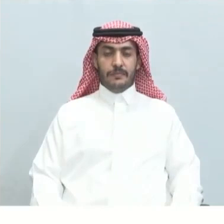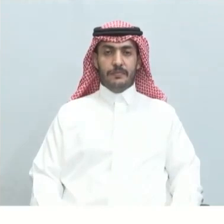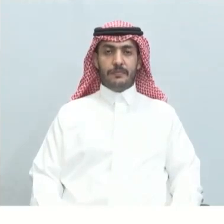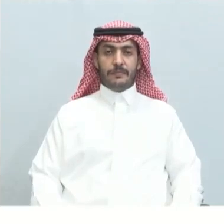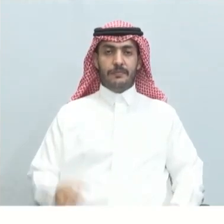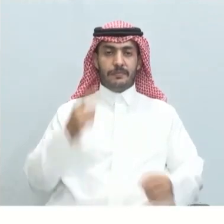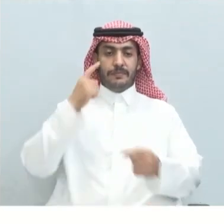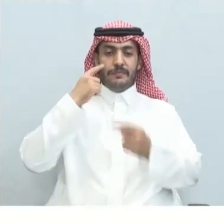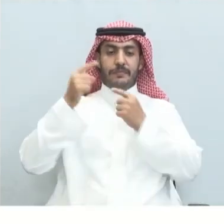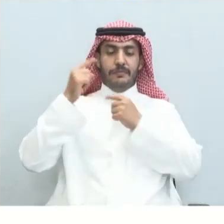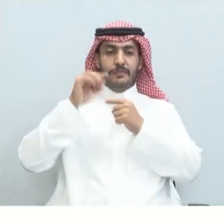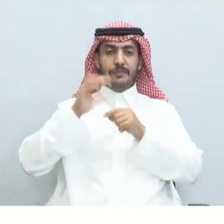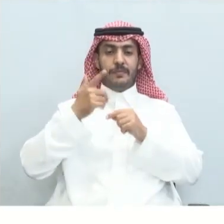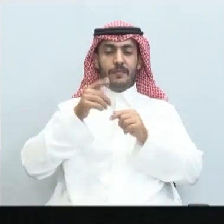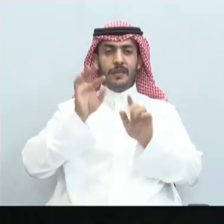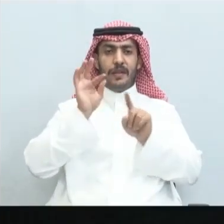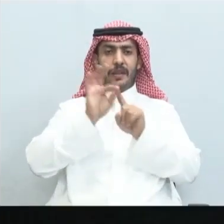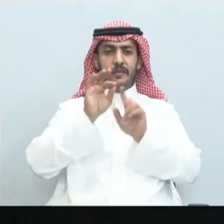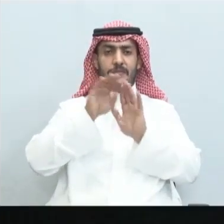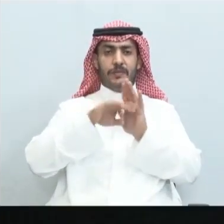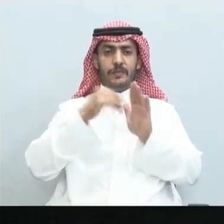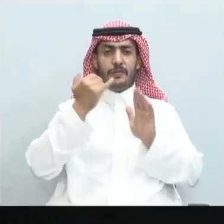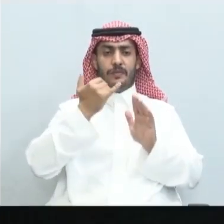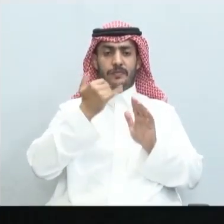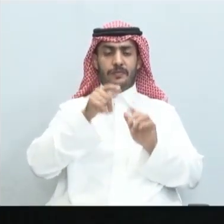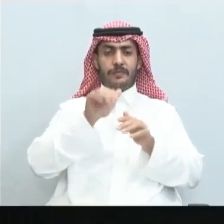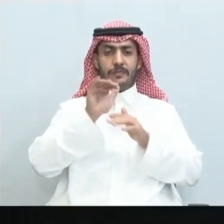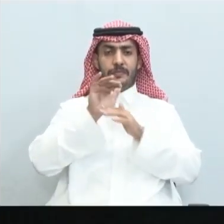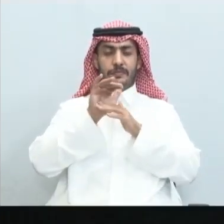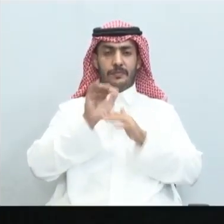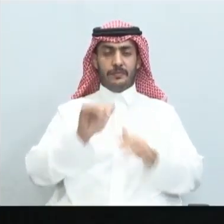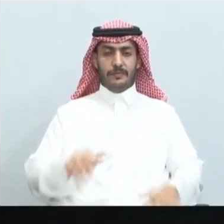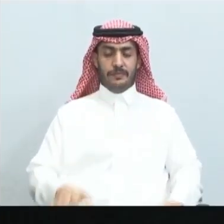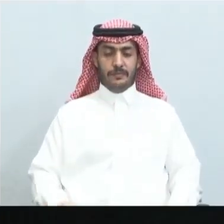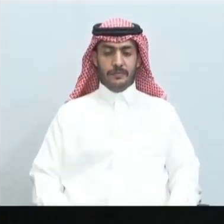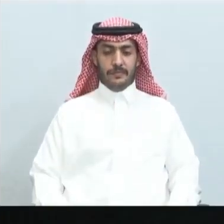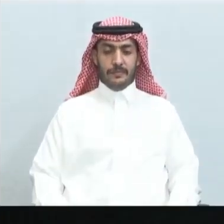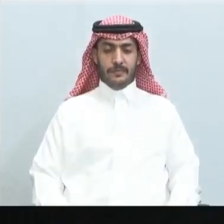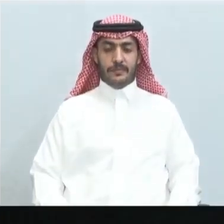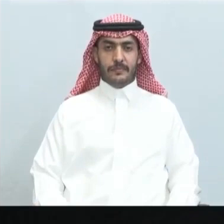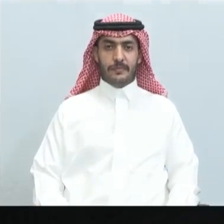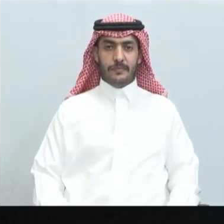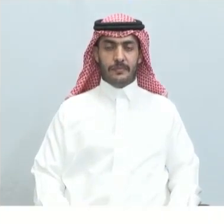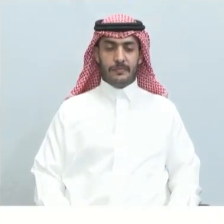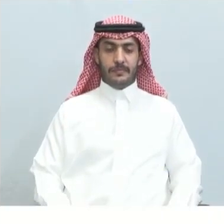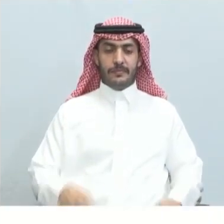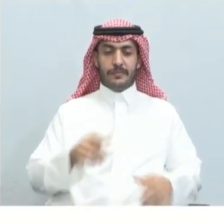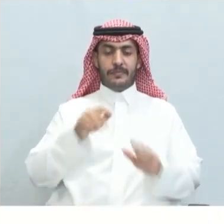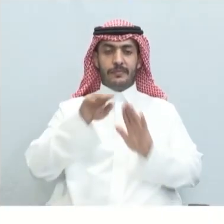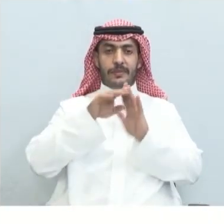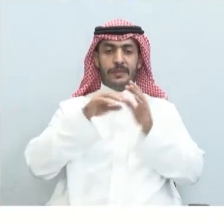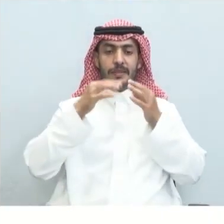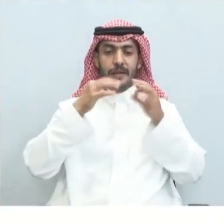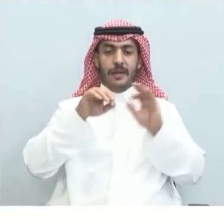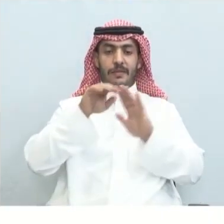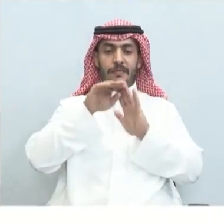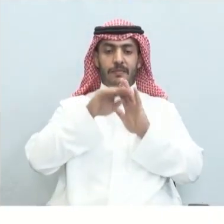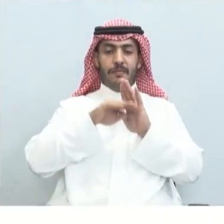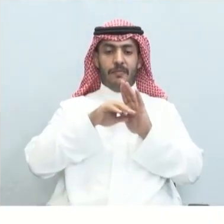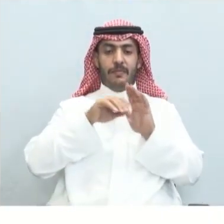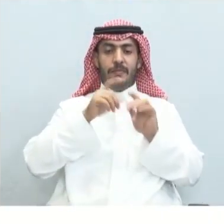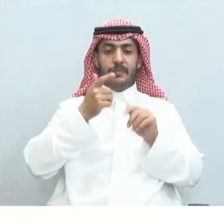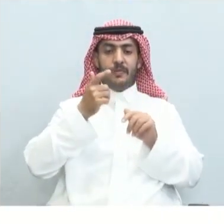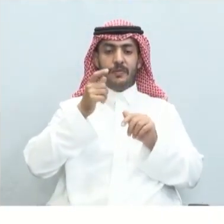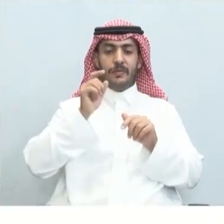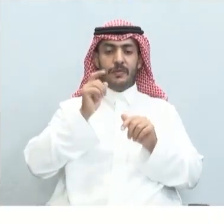نسترجع سويا ما هي الاهداف والاهميه في هذا الدرس التعرف على العلوم وتحديد الاسئله التي لا